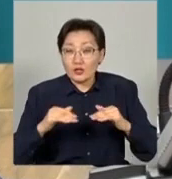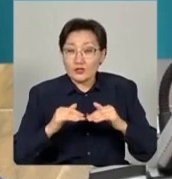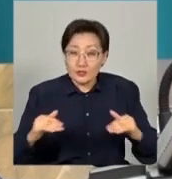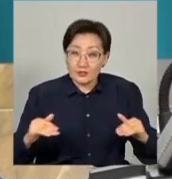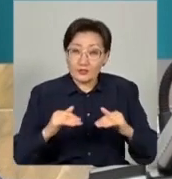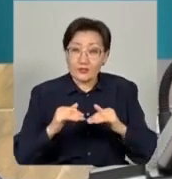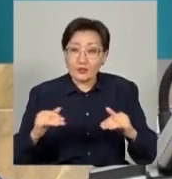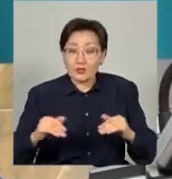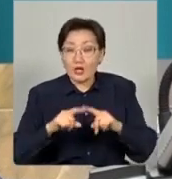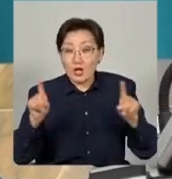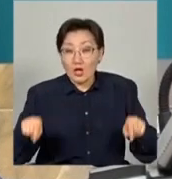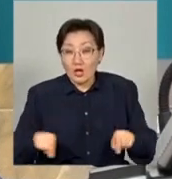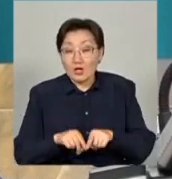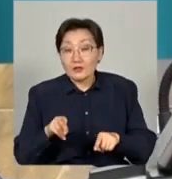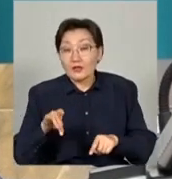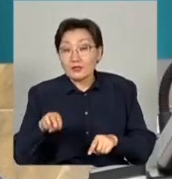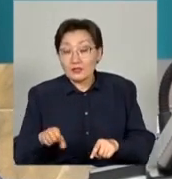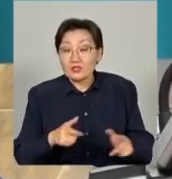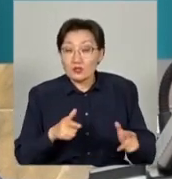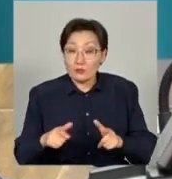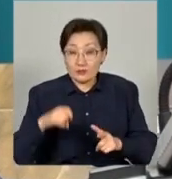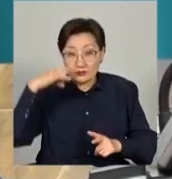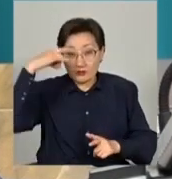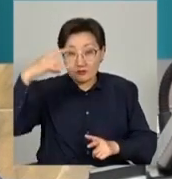Бұрындары сейсмология институты